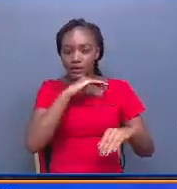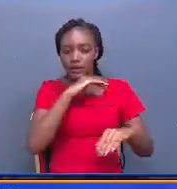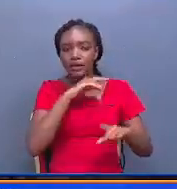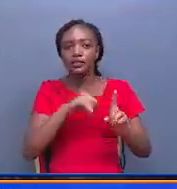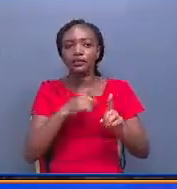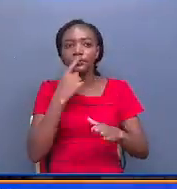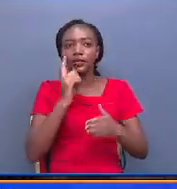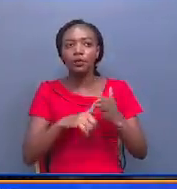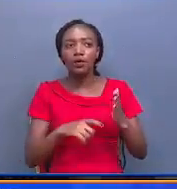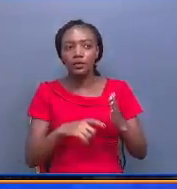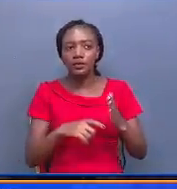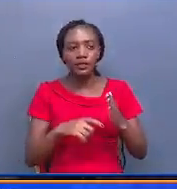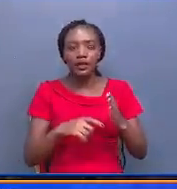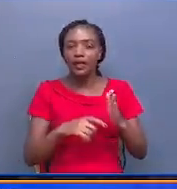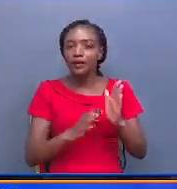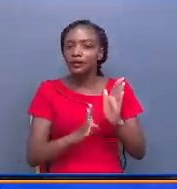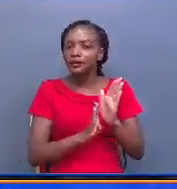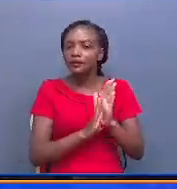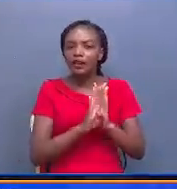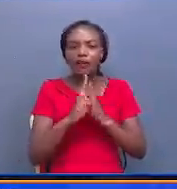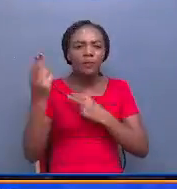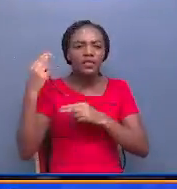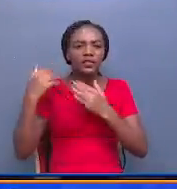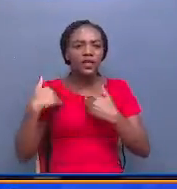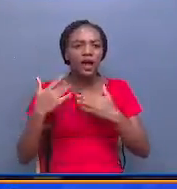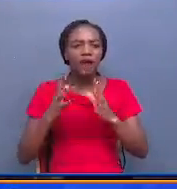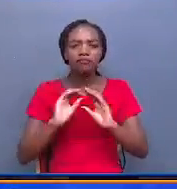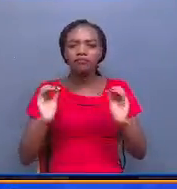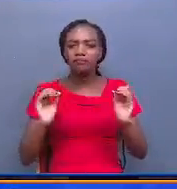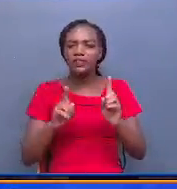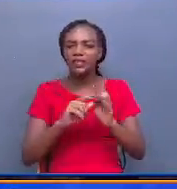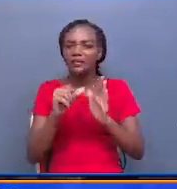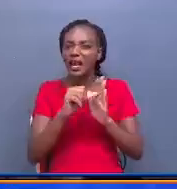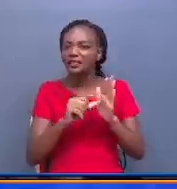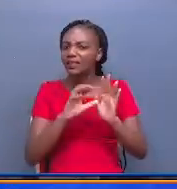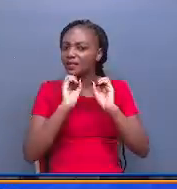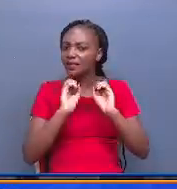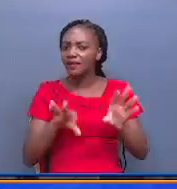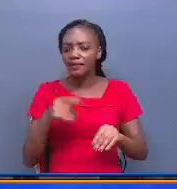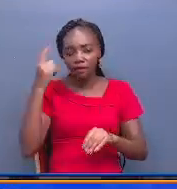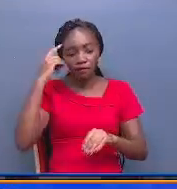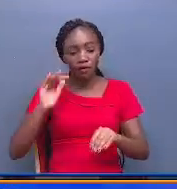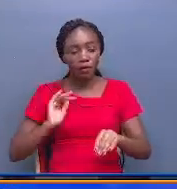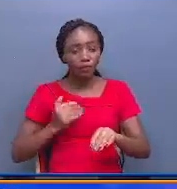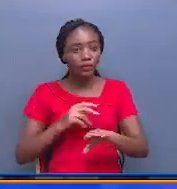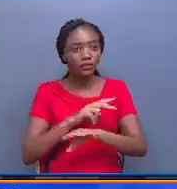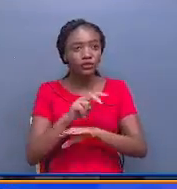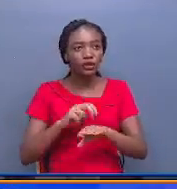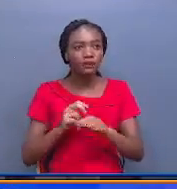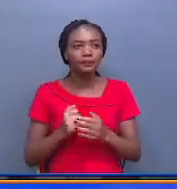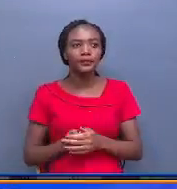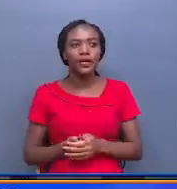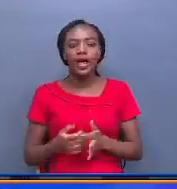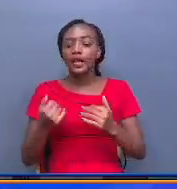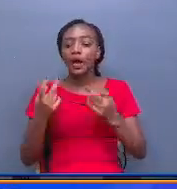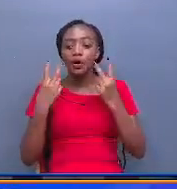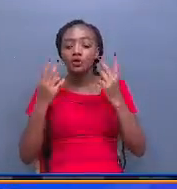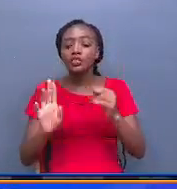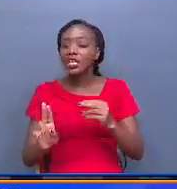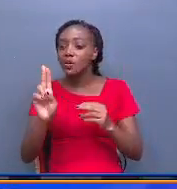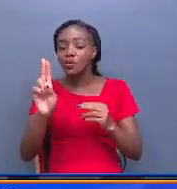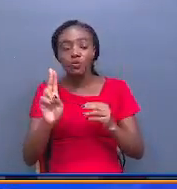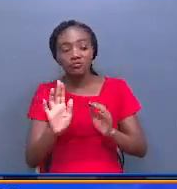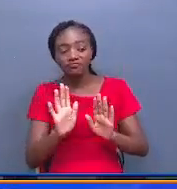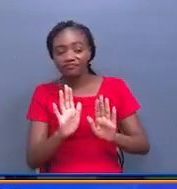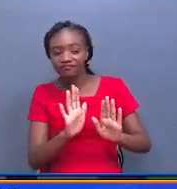has no track record of development or a tangible agenda and vision for the country. Saile Uhuru ameondoka,